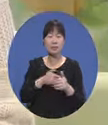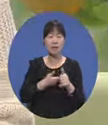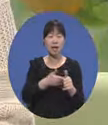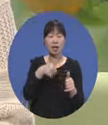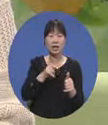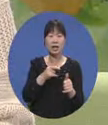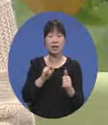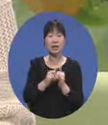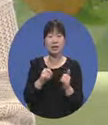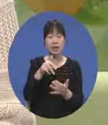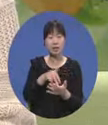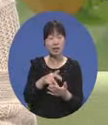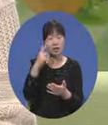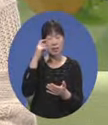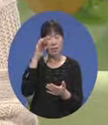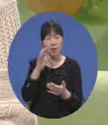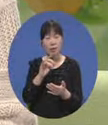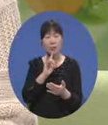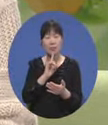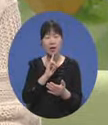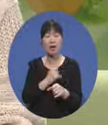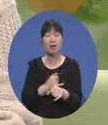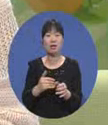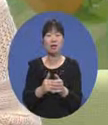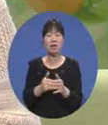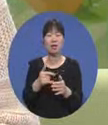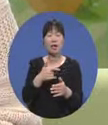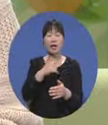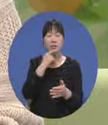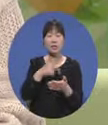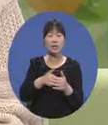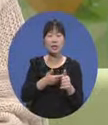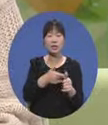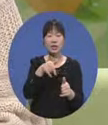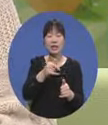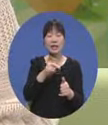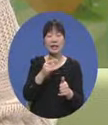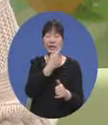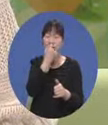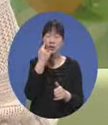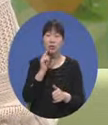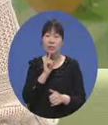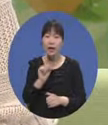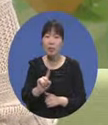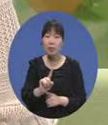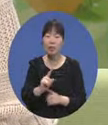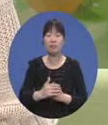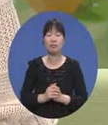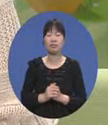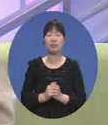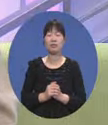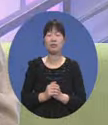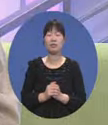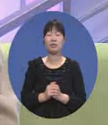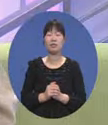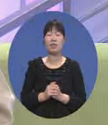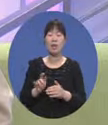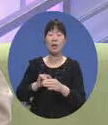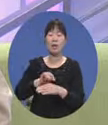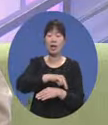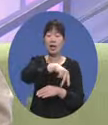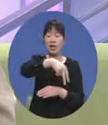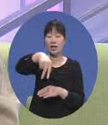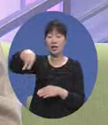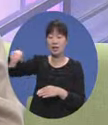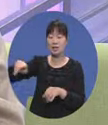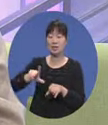경우에 대해서도 생각해 보라고 오늘 말씀을 하셨잖아요. 네. 가해자의 경우에도 어떤 징후라는 게 있어요, 선생님? 그렇죠. 일단은 밖에